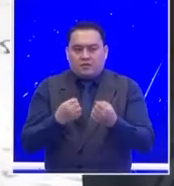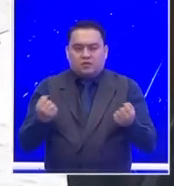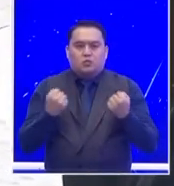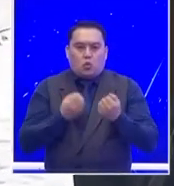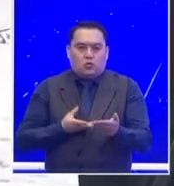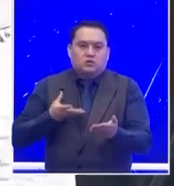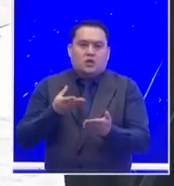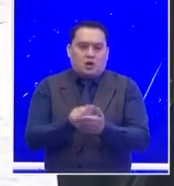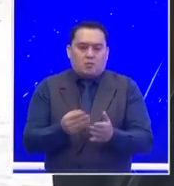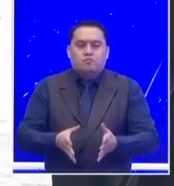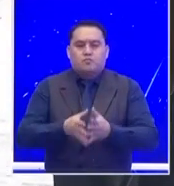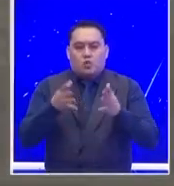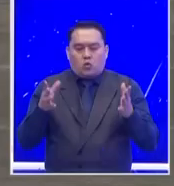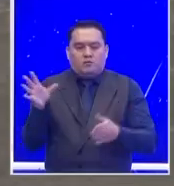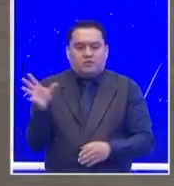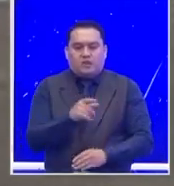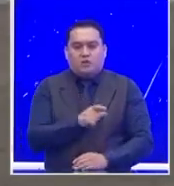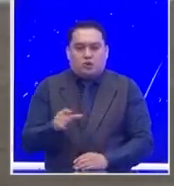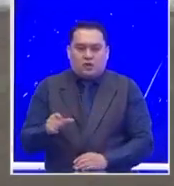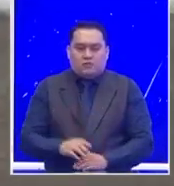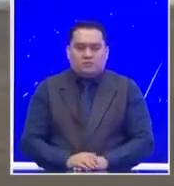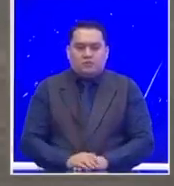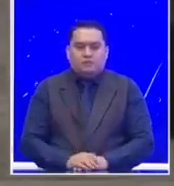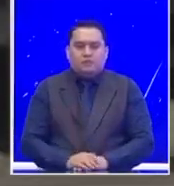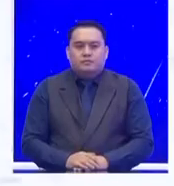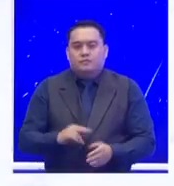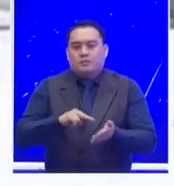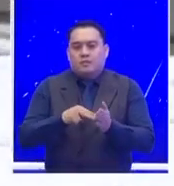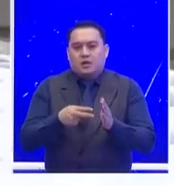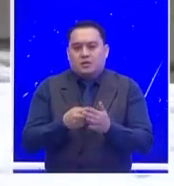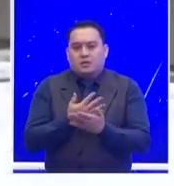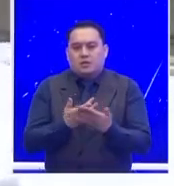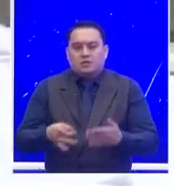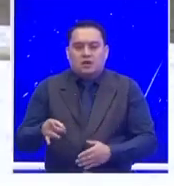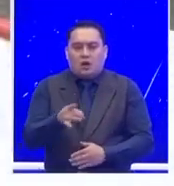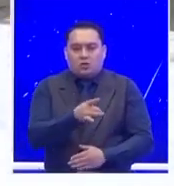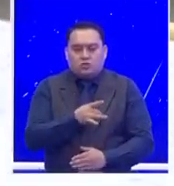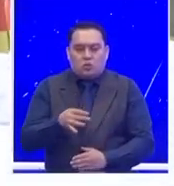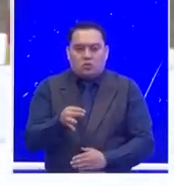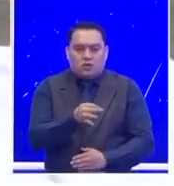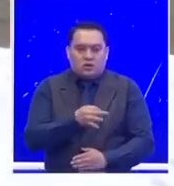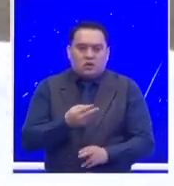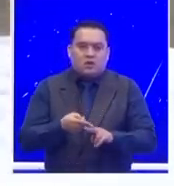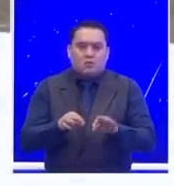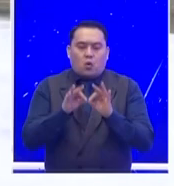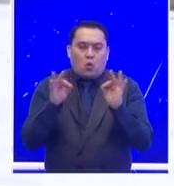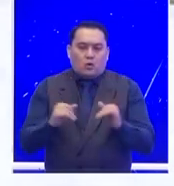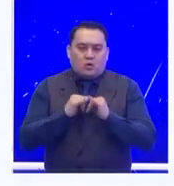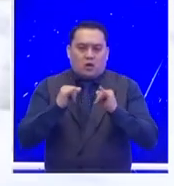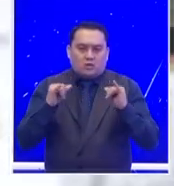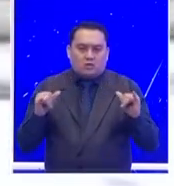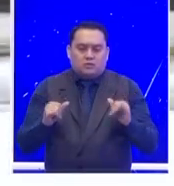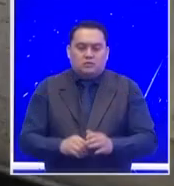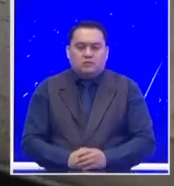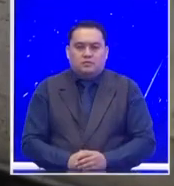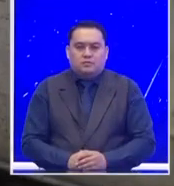спонсоров и сделать его более доступным для всех людей. В планах открыть представительство еще в нескольких районах Алматинской области. И таким образом развивать во всем